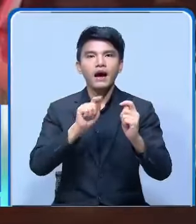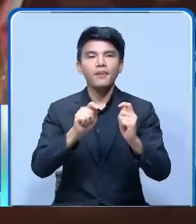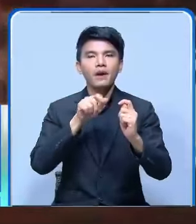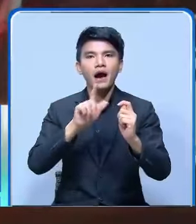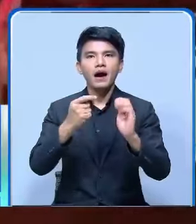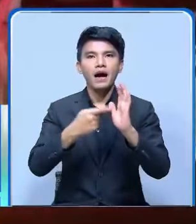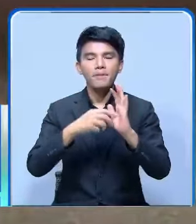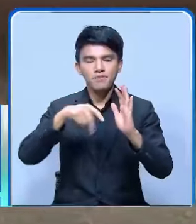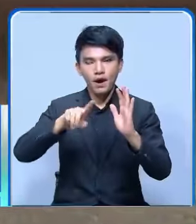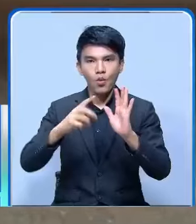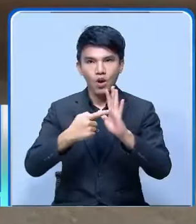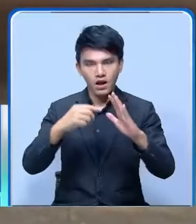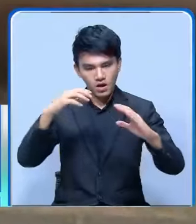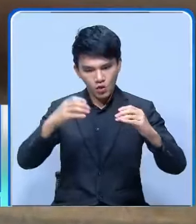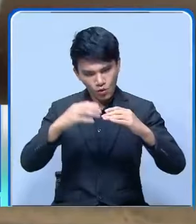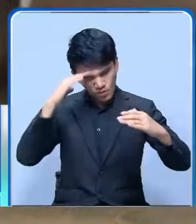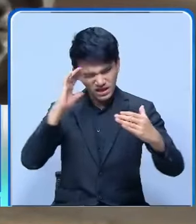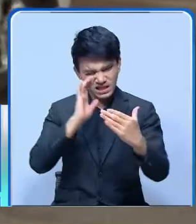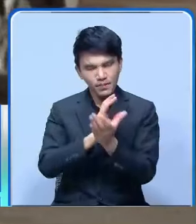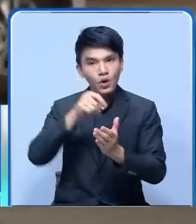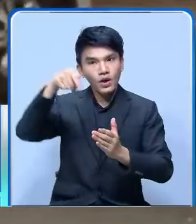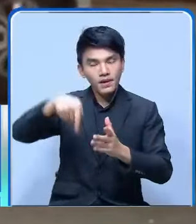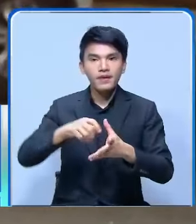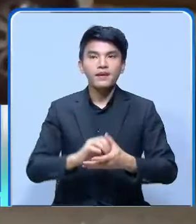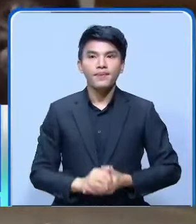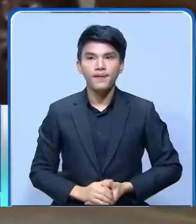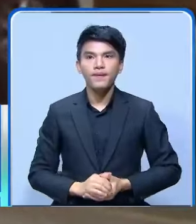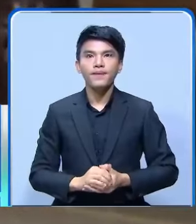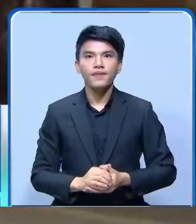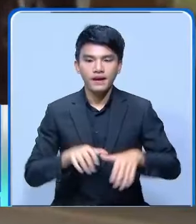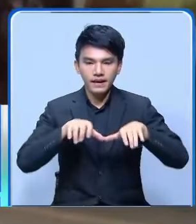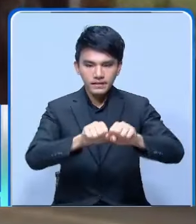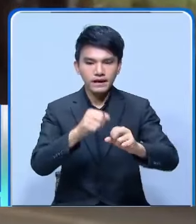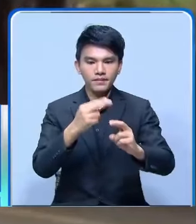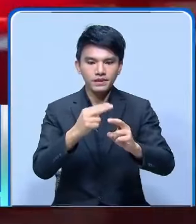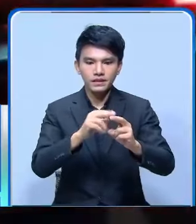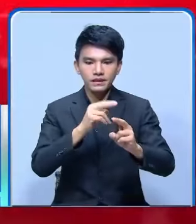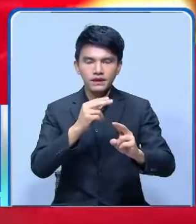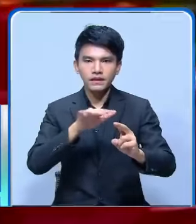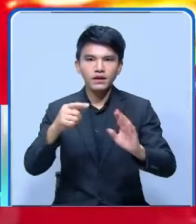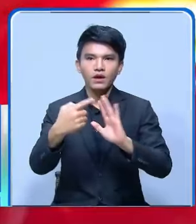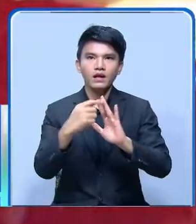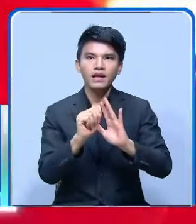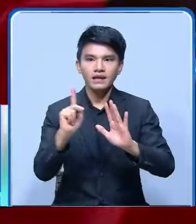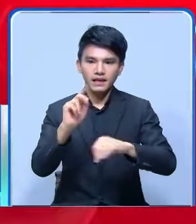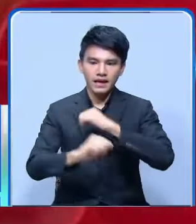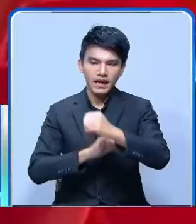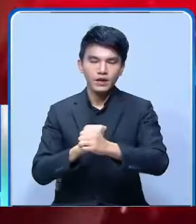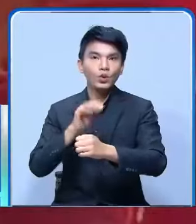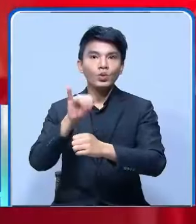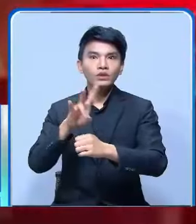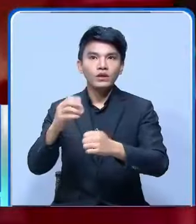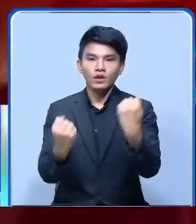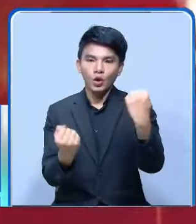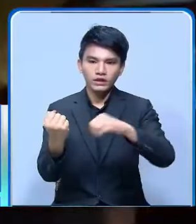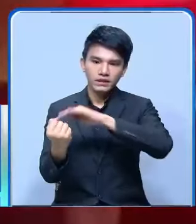แล้วก็ตำรวจชุดปฏิบัติการพิเศษชุดมหาเดชค่ะก็มีการปิดล้อมจับกุมนายเอกชัยอายุ47ปีหลังจากที่เขาขโมยรถกระบ